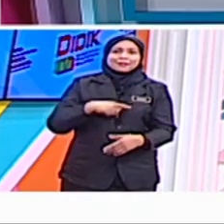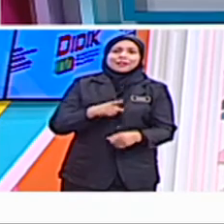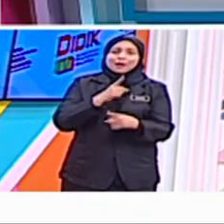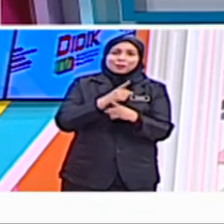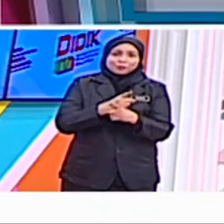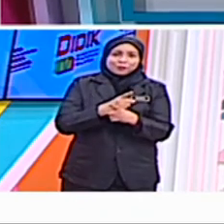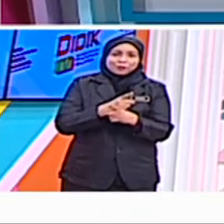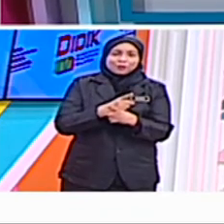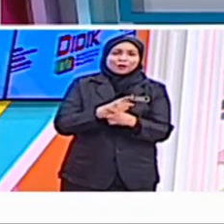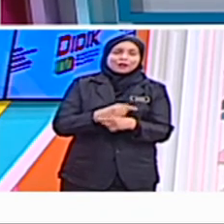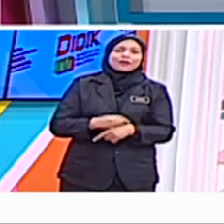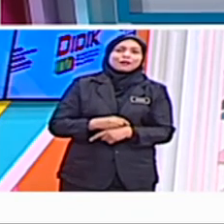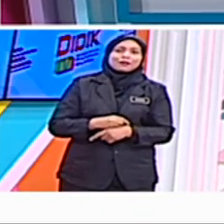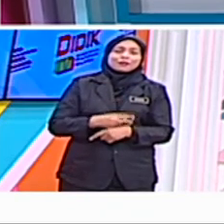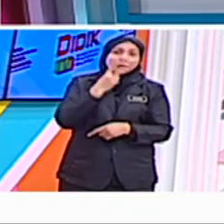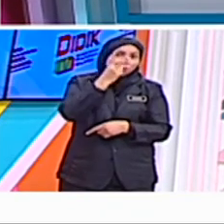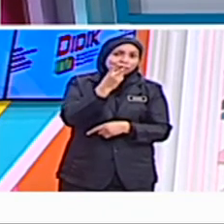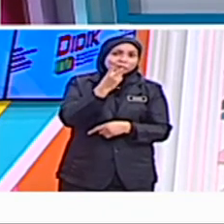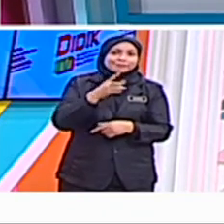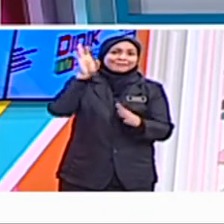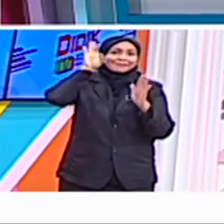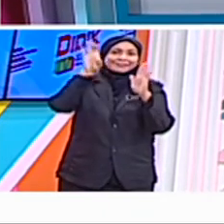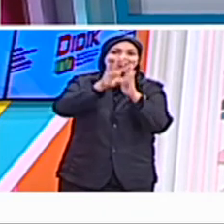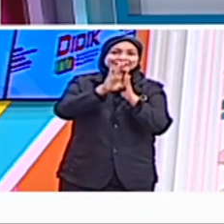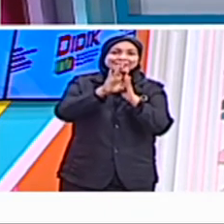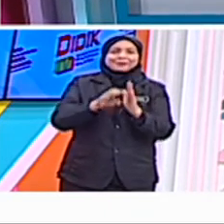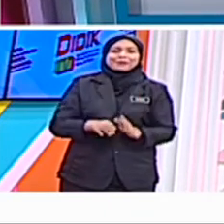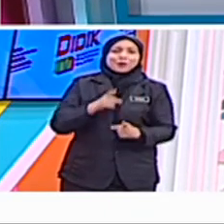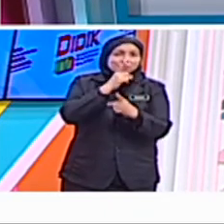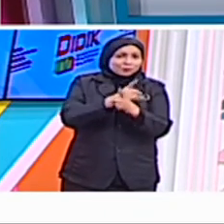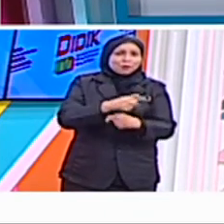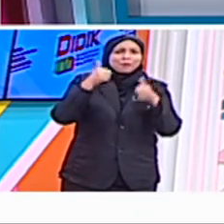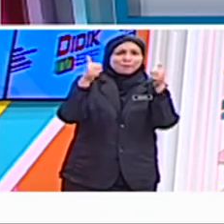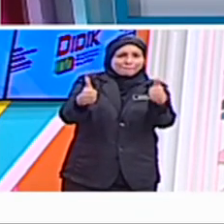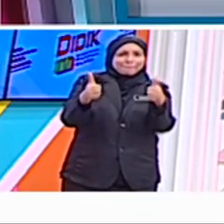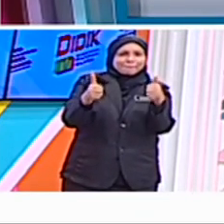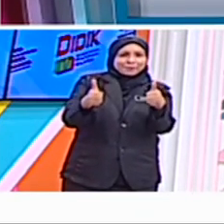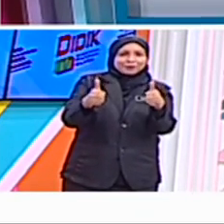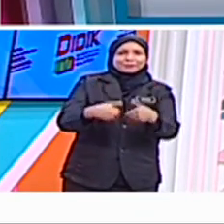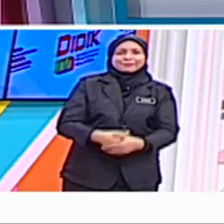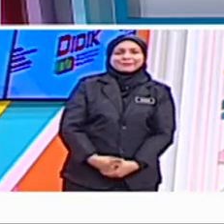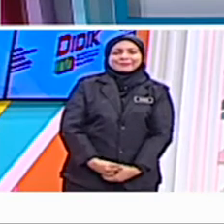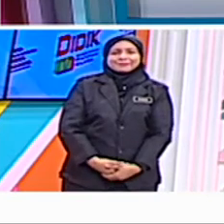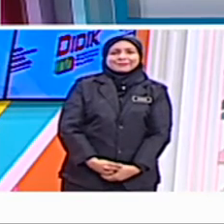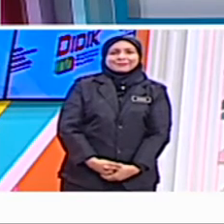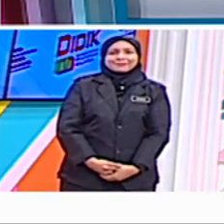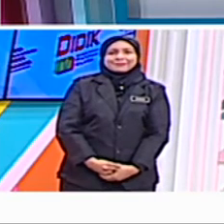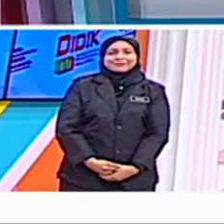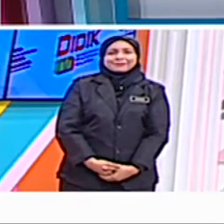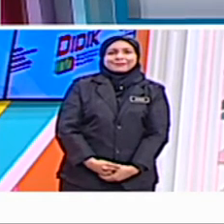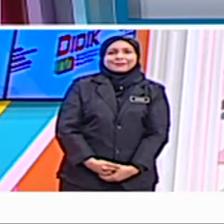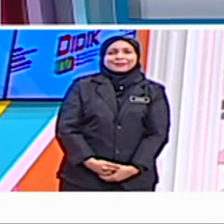Betul tak? Bibir, payudara, punggung, Faraj. Okey, bagus. Tengok Hafizuddin. Hafizuddin punya. Mana Hafizuddin?